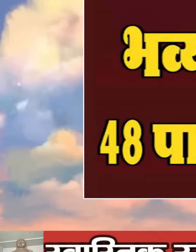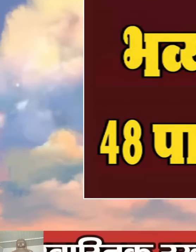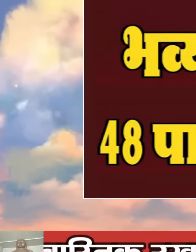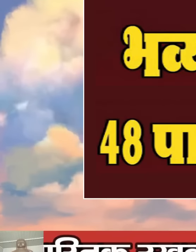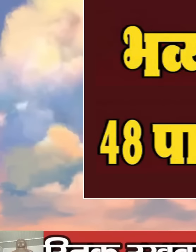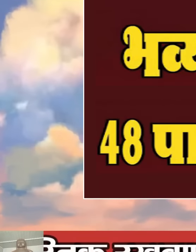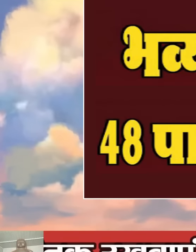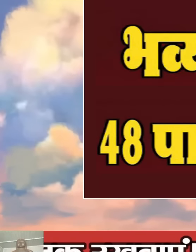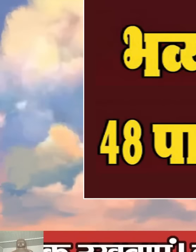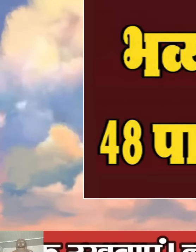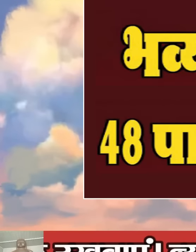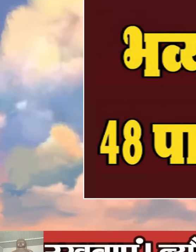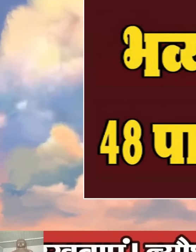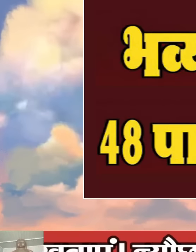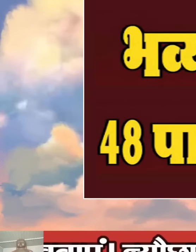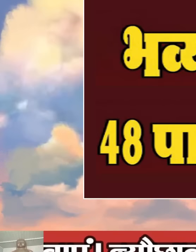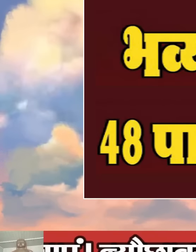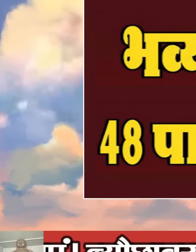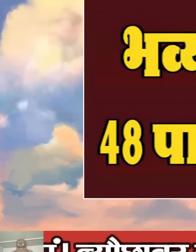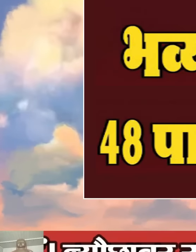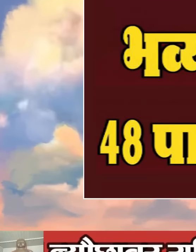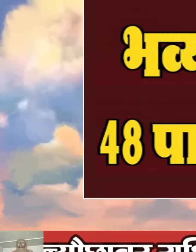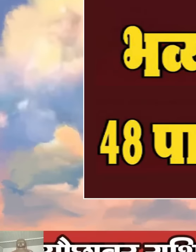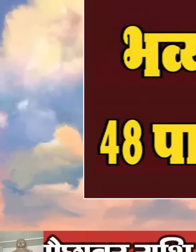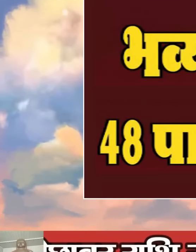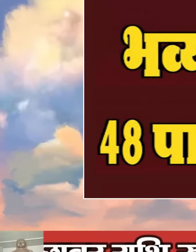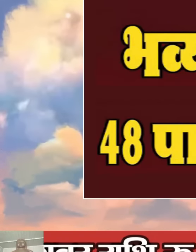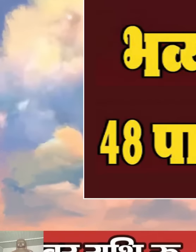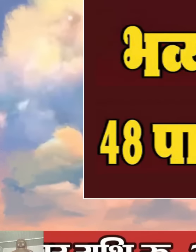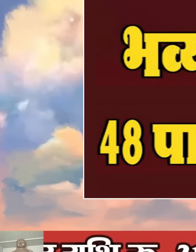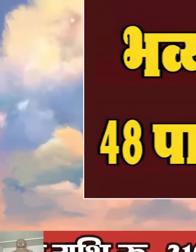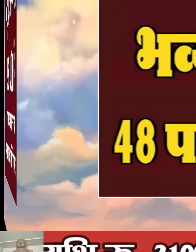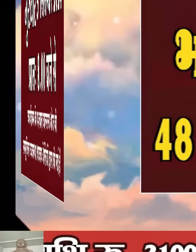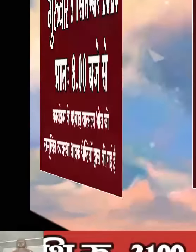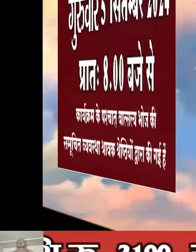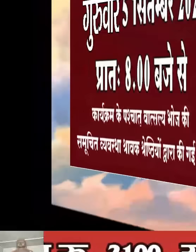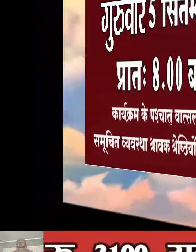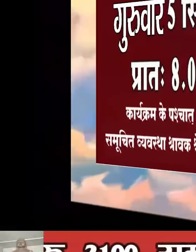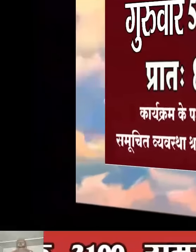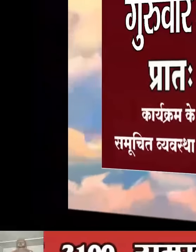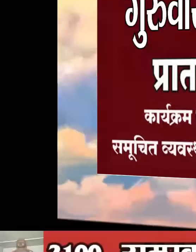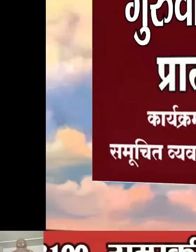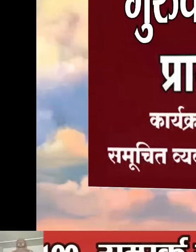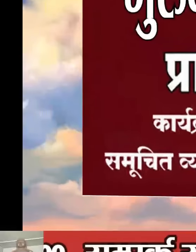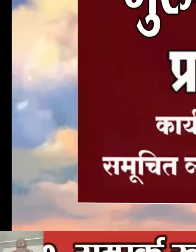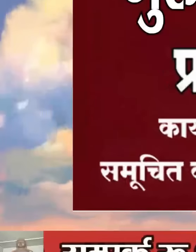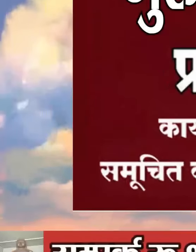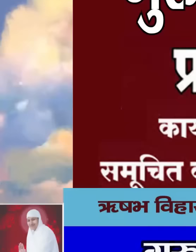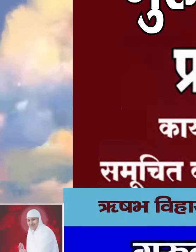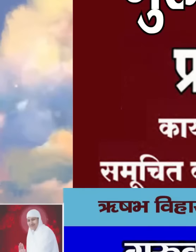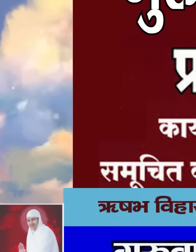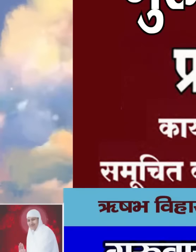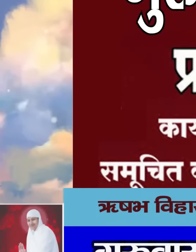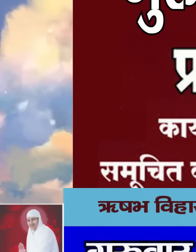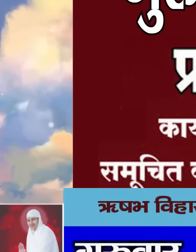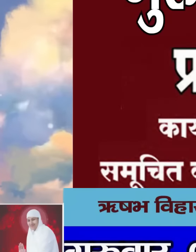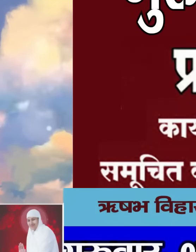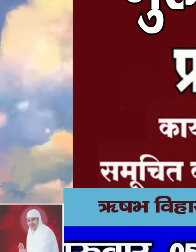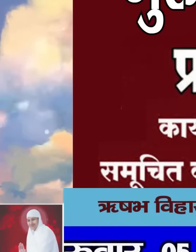की 48 पालकियों द्वारा भव्य शोभा यात्रा गुरुवार 5